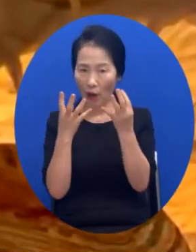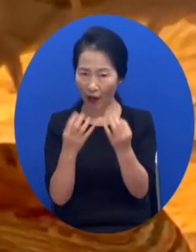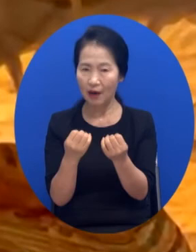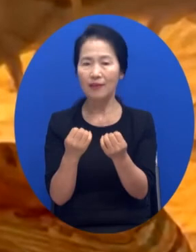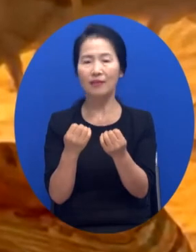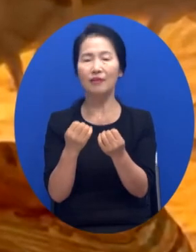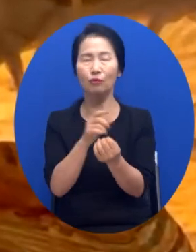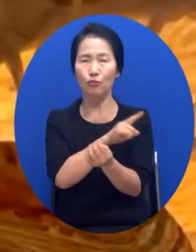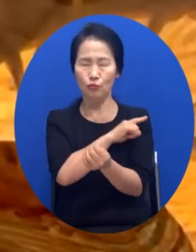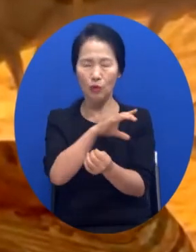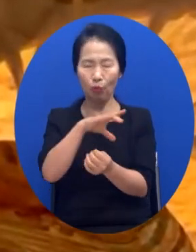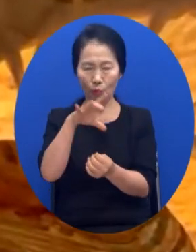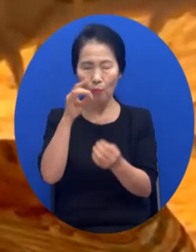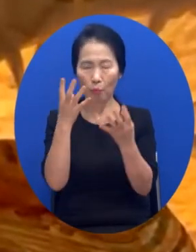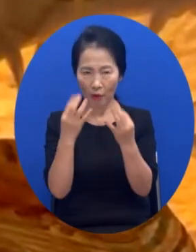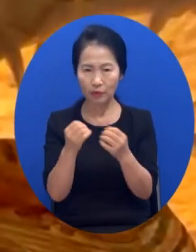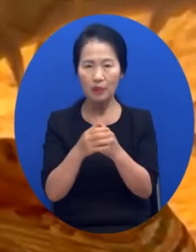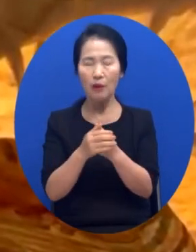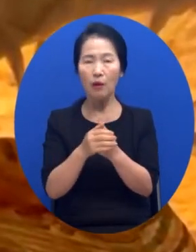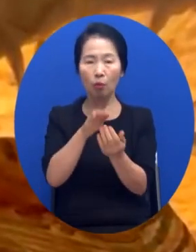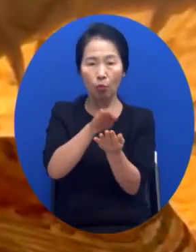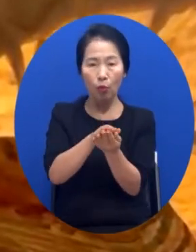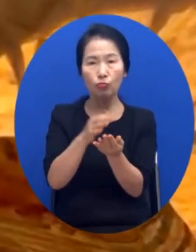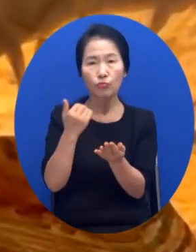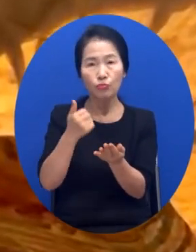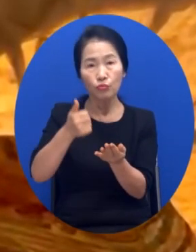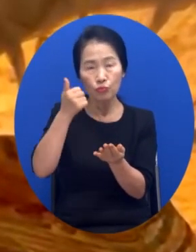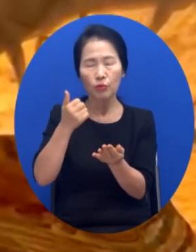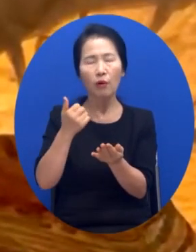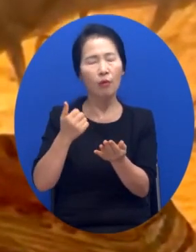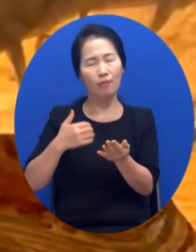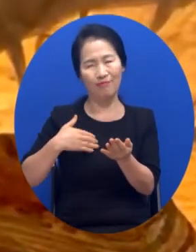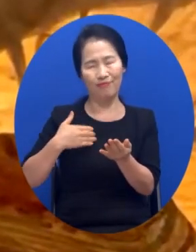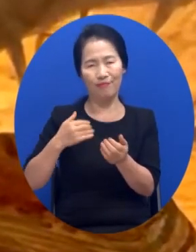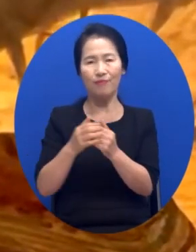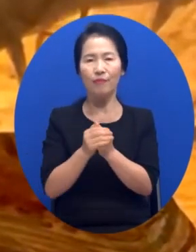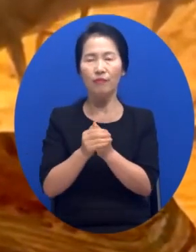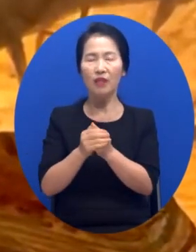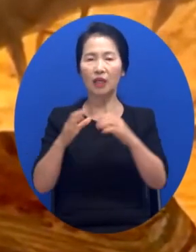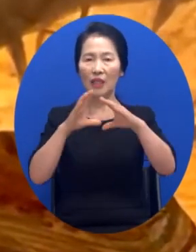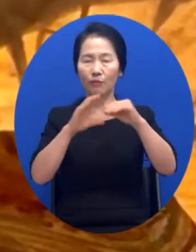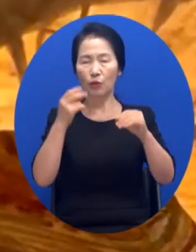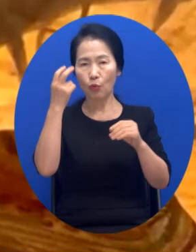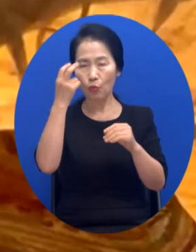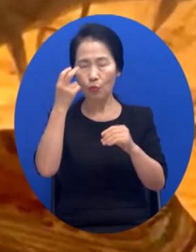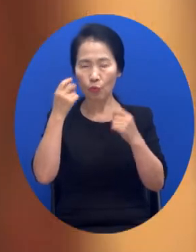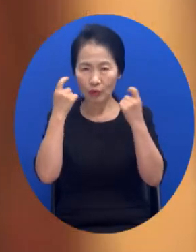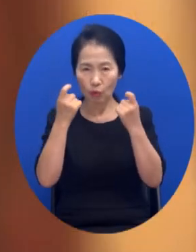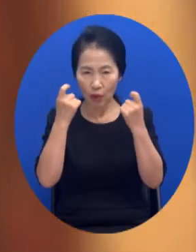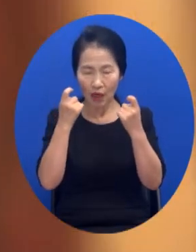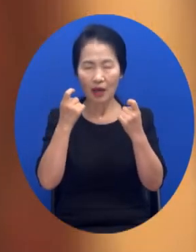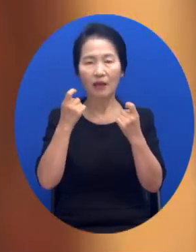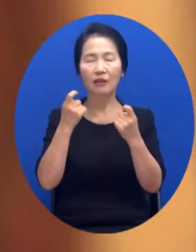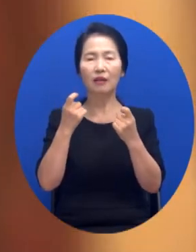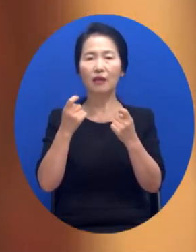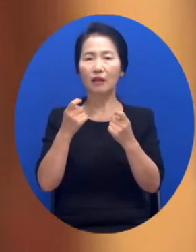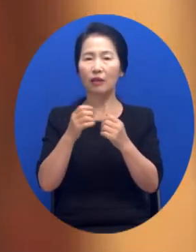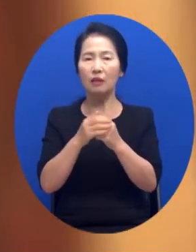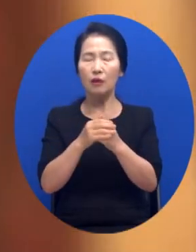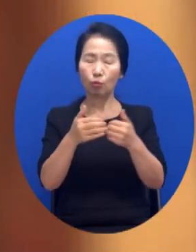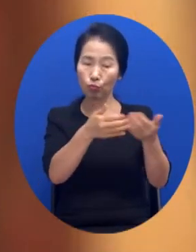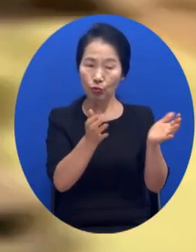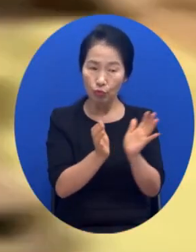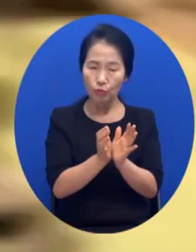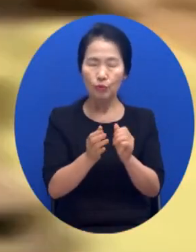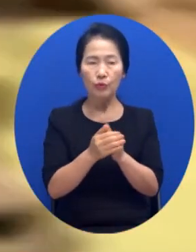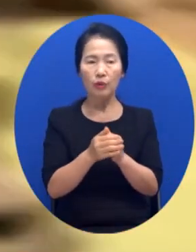평가했는데요. 아직 이 목관의 주인 등은 알려지지 않았습니다. 이집트 관광 고대 유물부는 이 목관들은 매장 이후